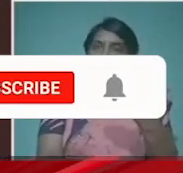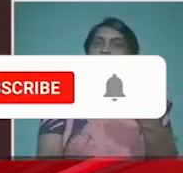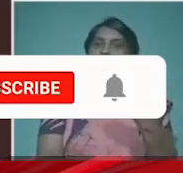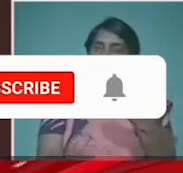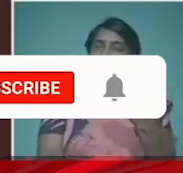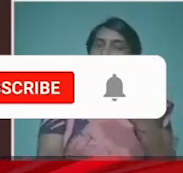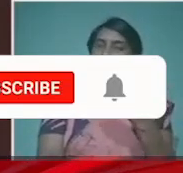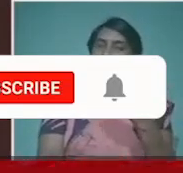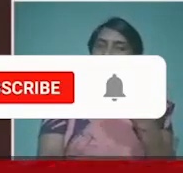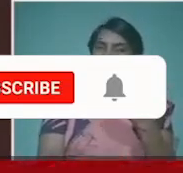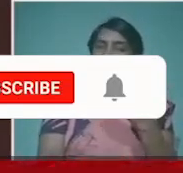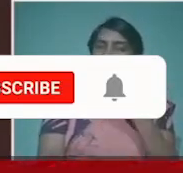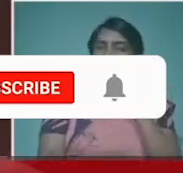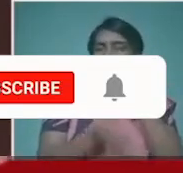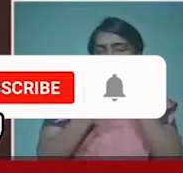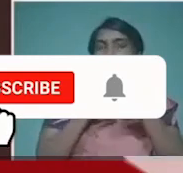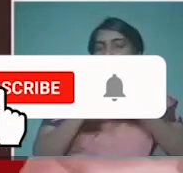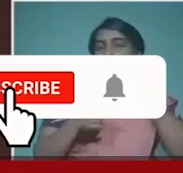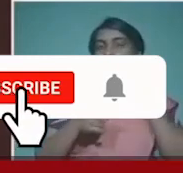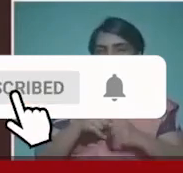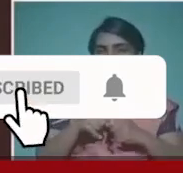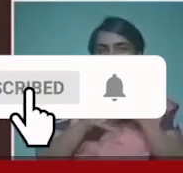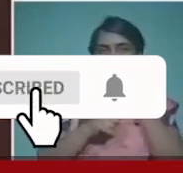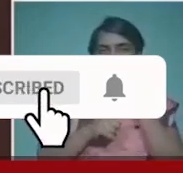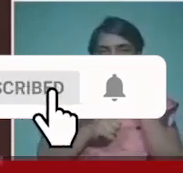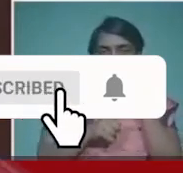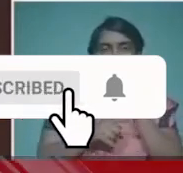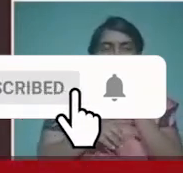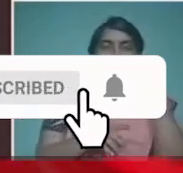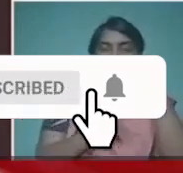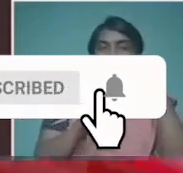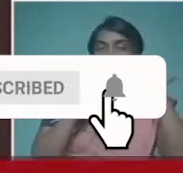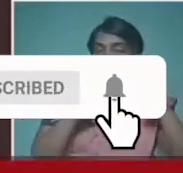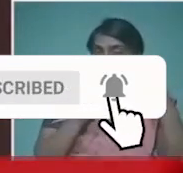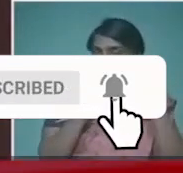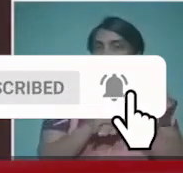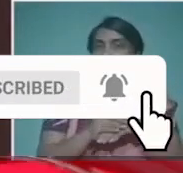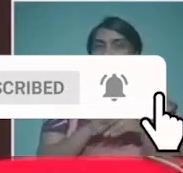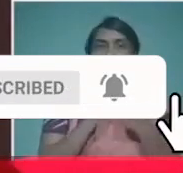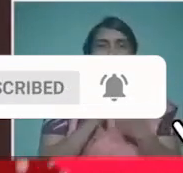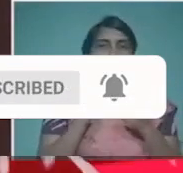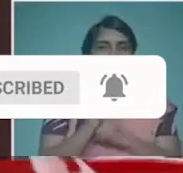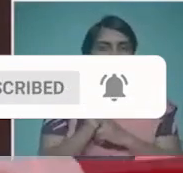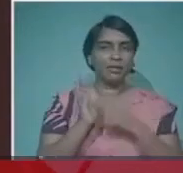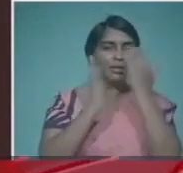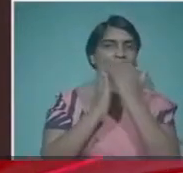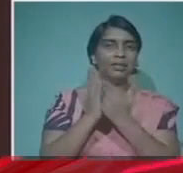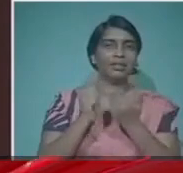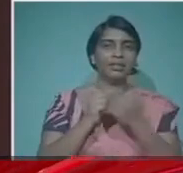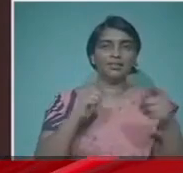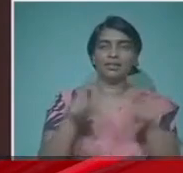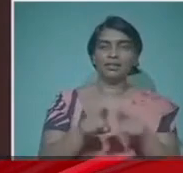ඊටාම නිර්මාණශීලී උදාහරණය. ටෙල්නාට කලාව ඇතුලේ නාලිකාවකින් එක